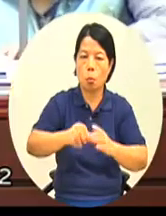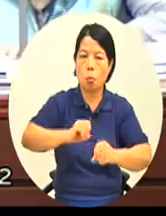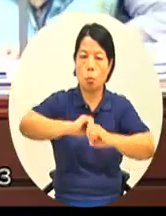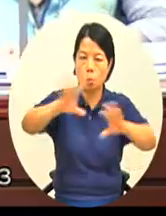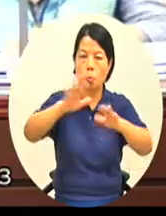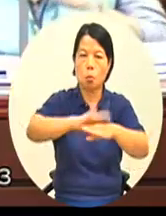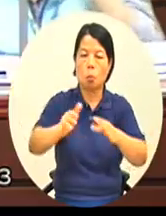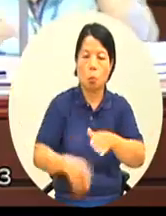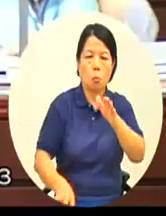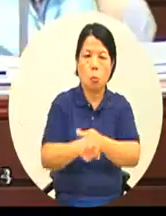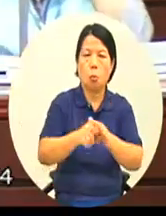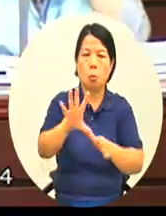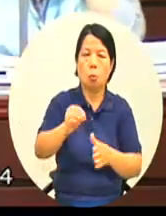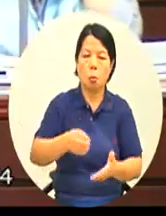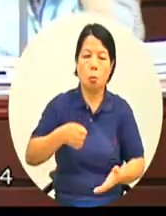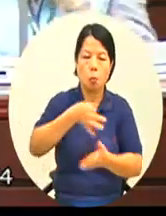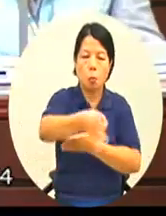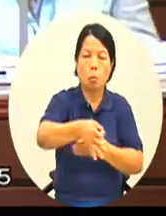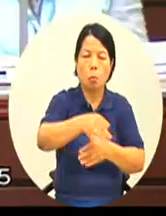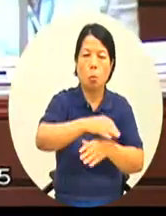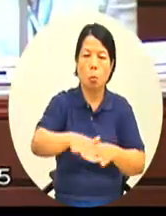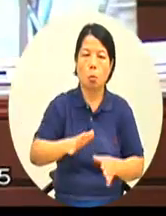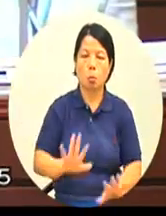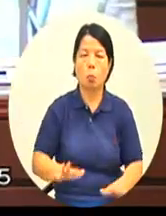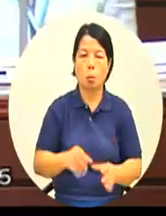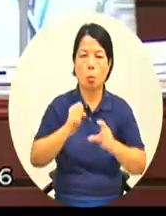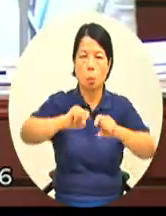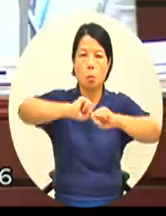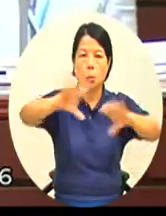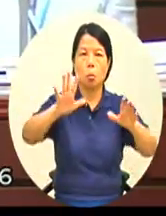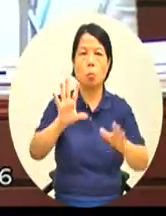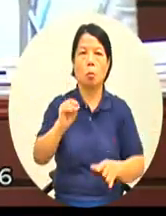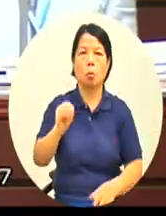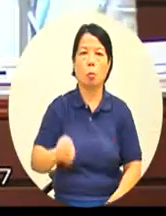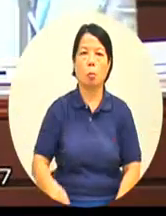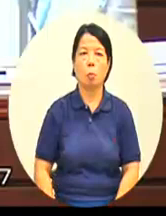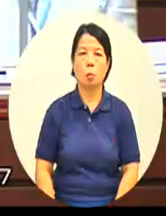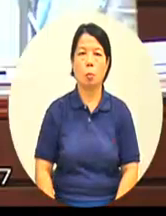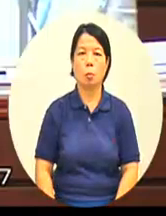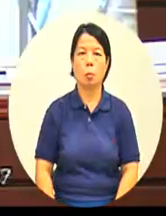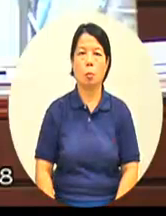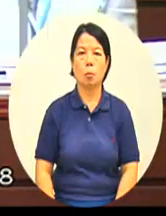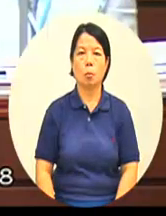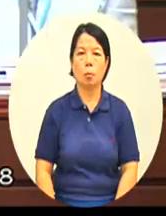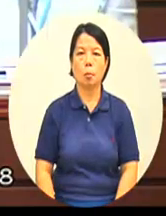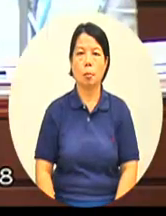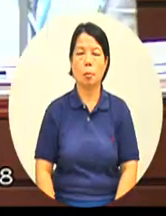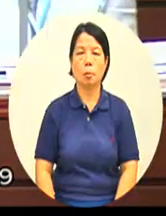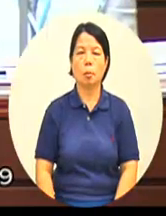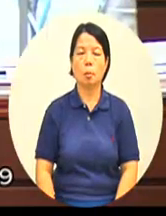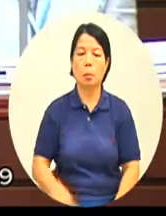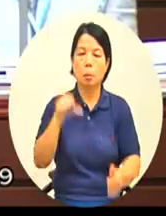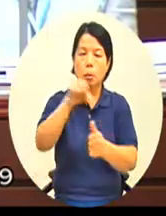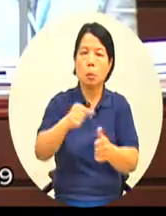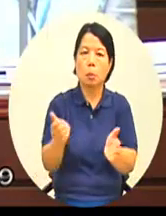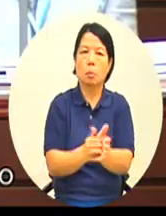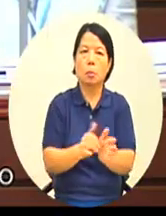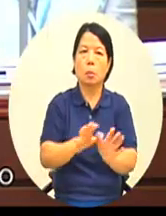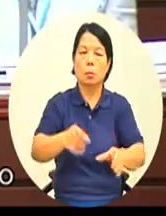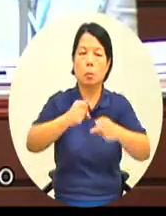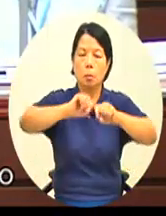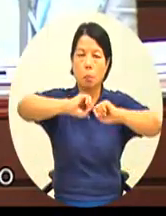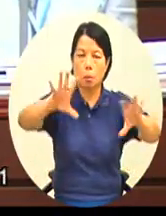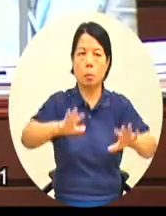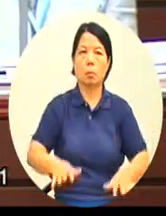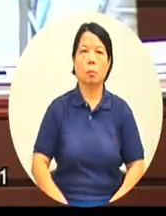他违法没有提拨，我们会依法。 现在公布了吗？ 目前。 你们既然开罚了，那应该也公布一下